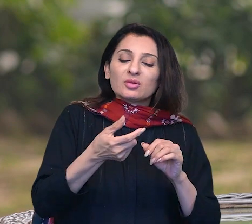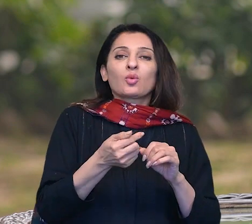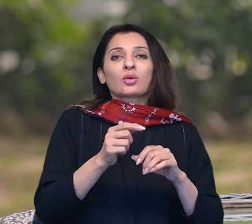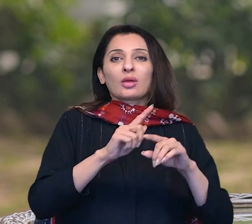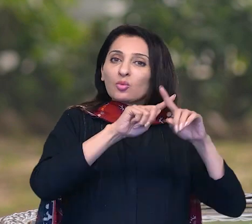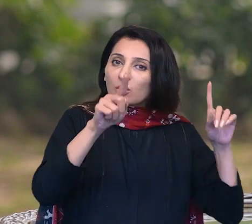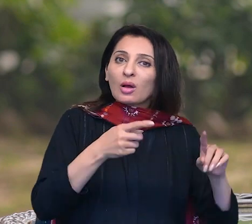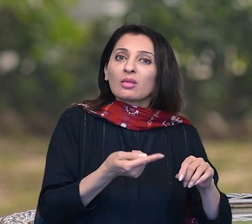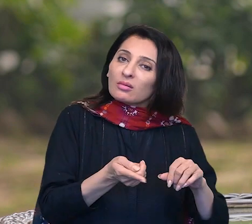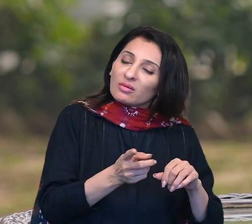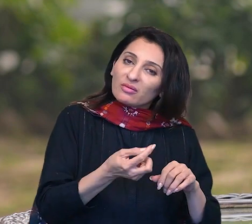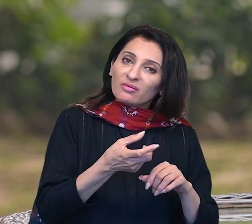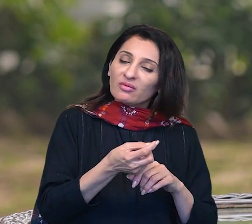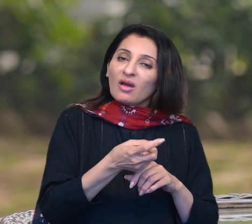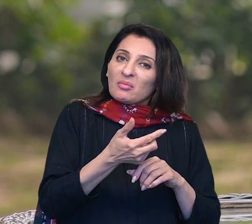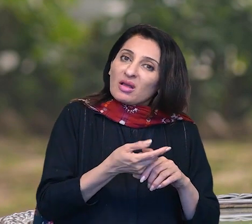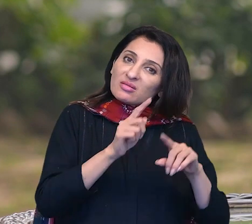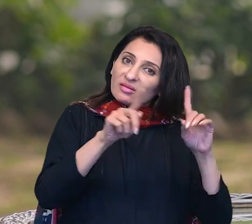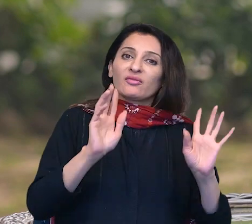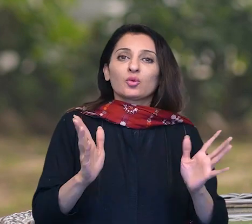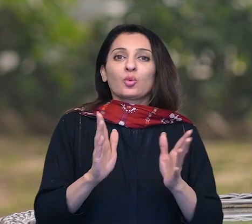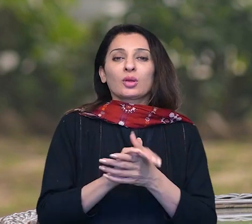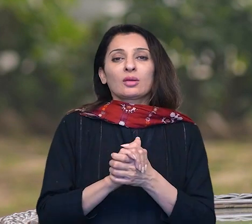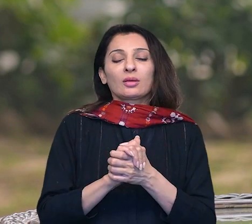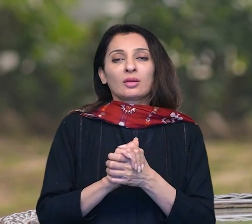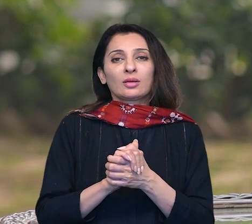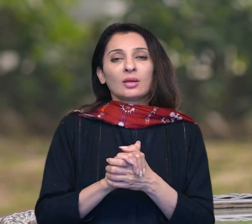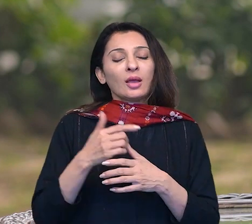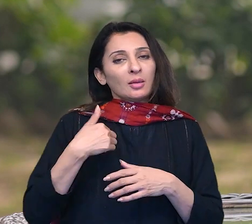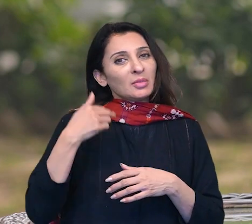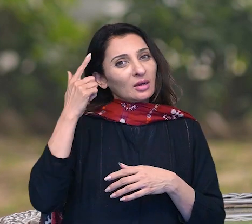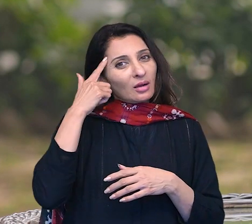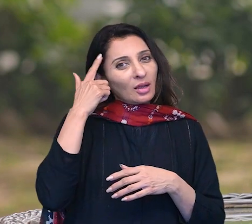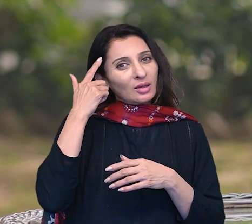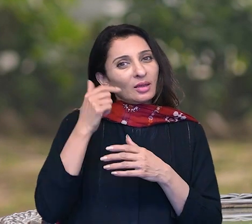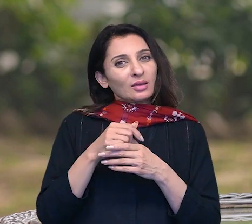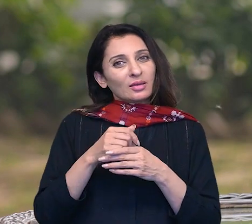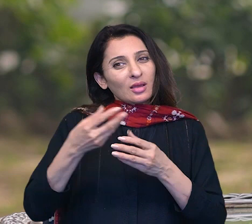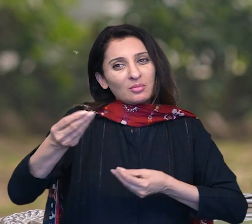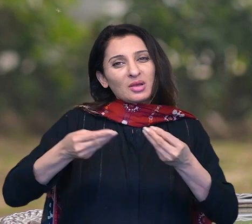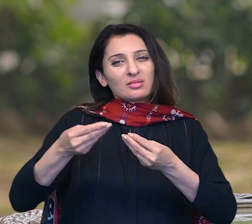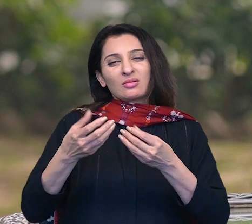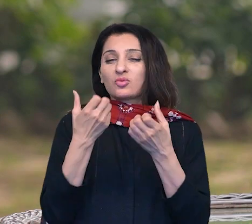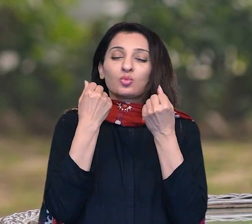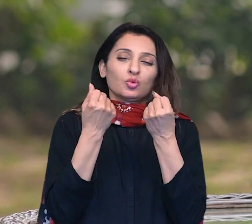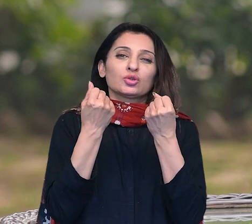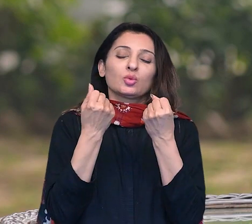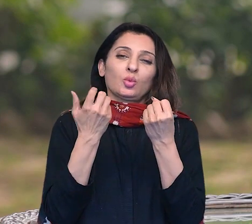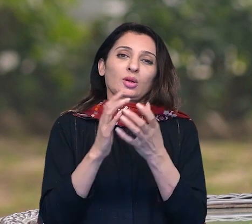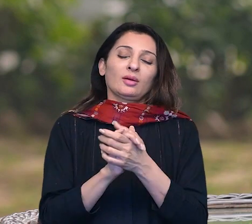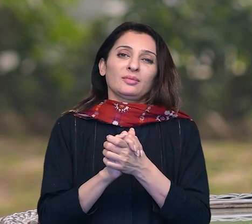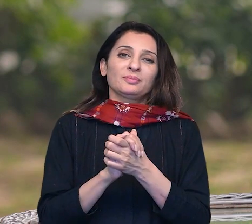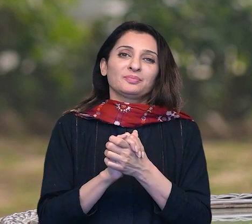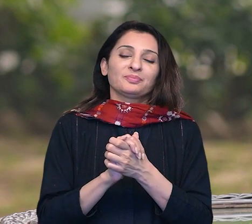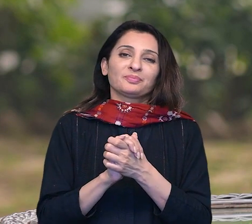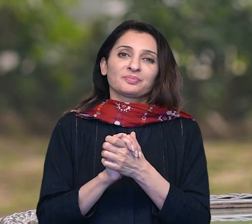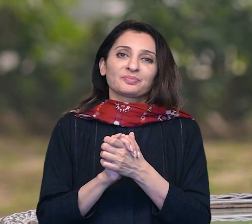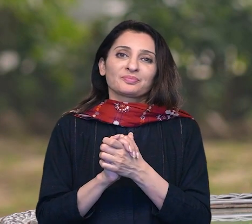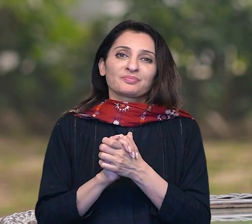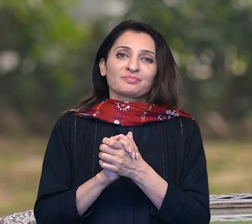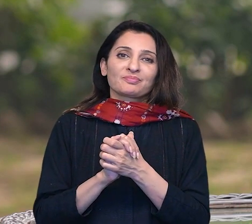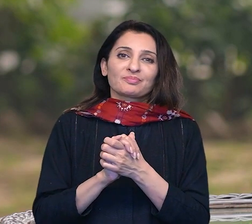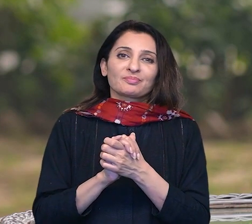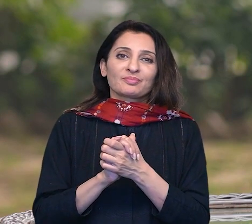तो आई गेस business is getting difficult day by day, and